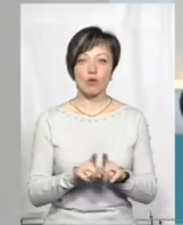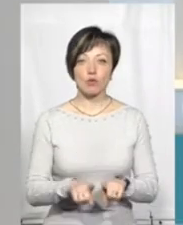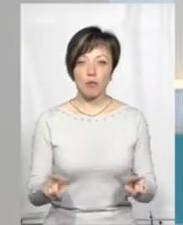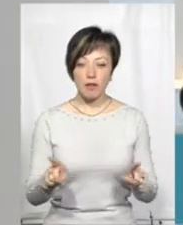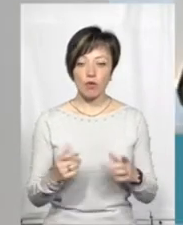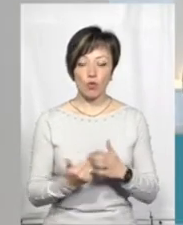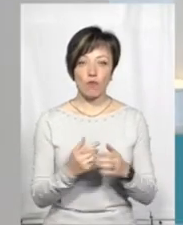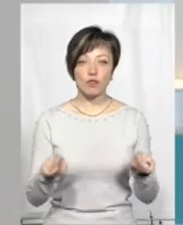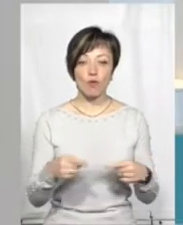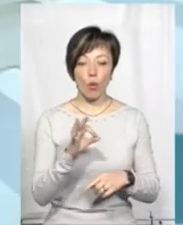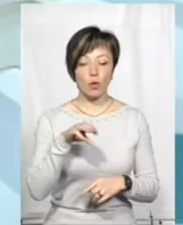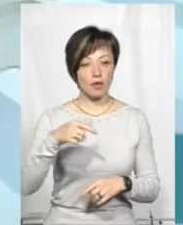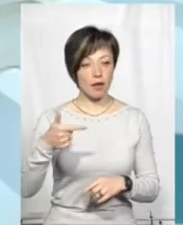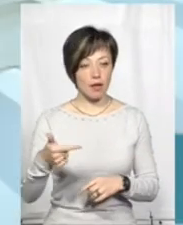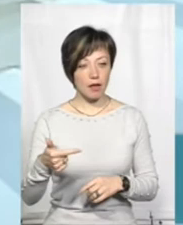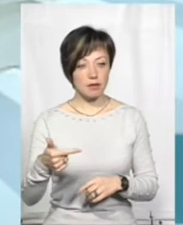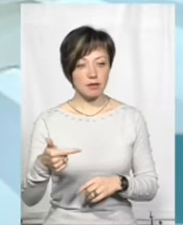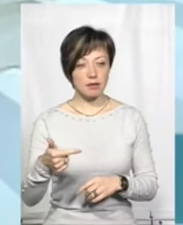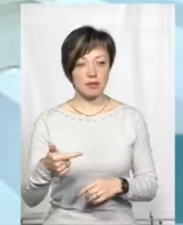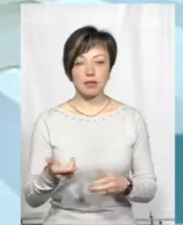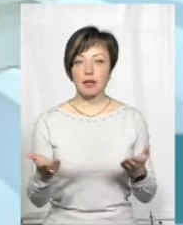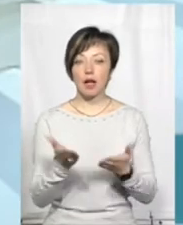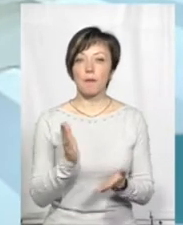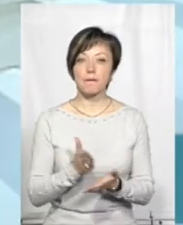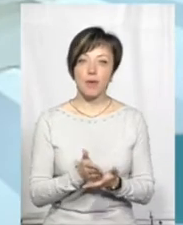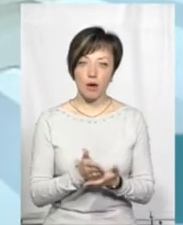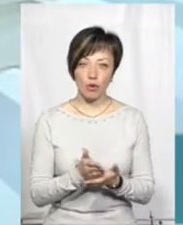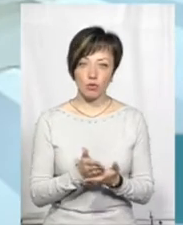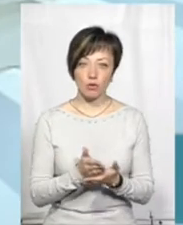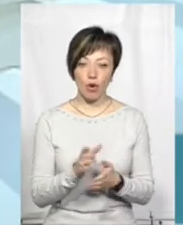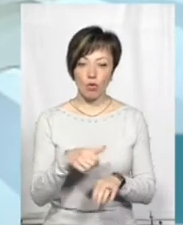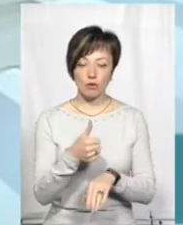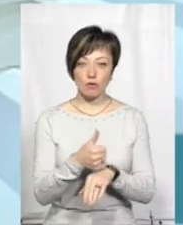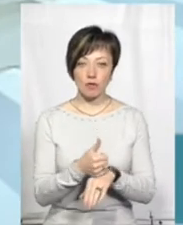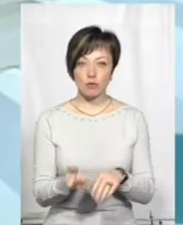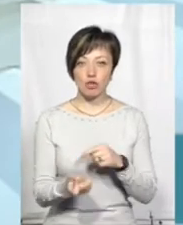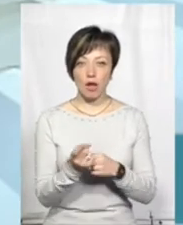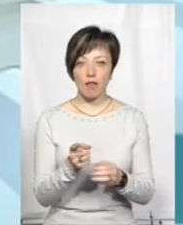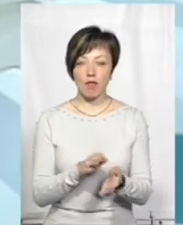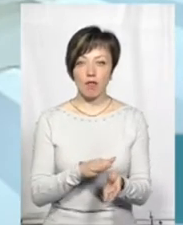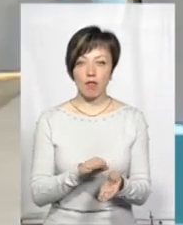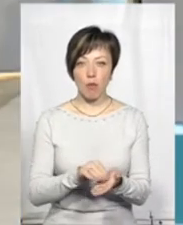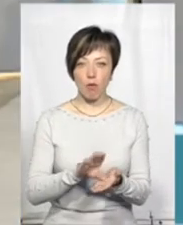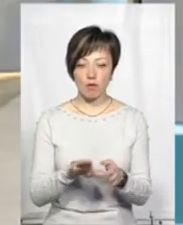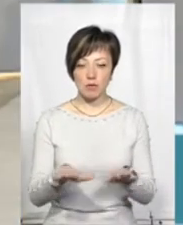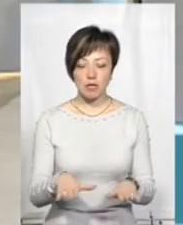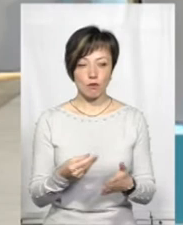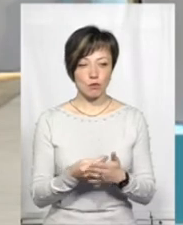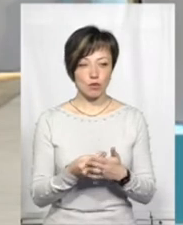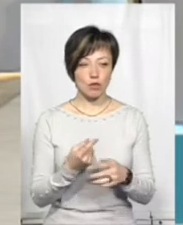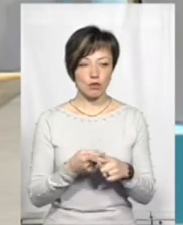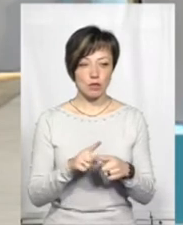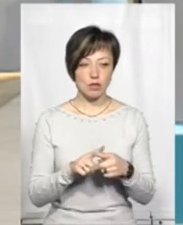особливо новостворені ОТГ, які мають, скажімо так, основним із джерел наповнення місцевого бюджету